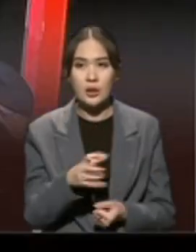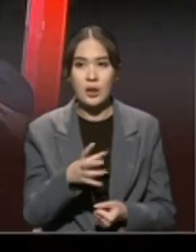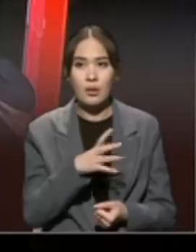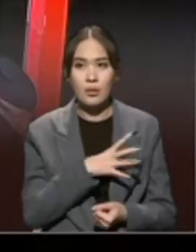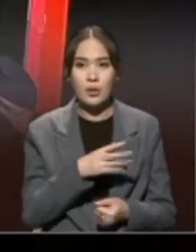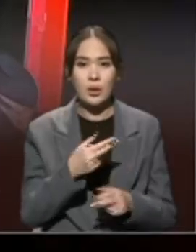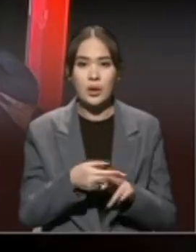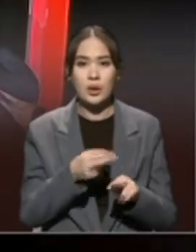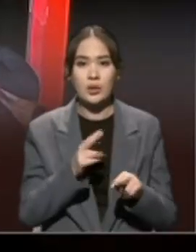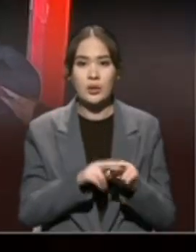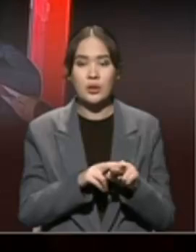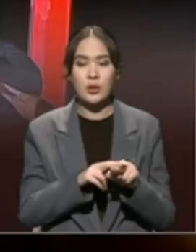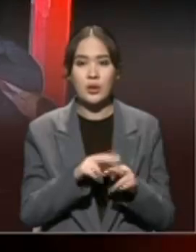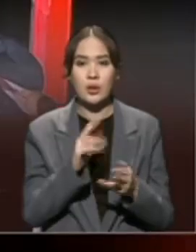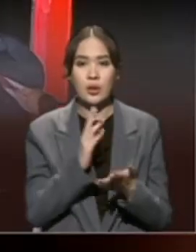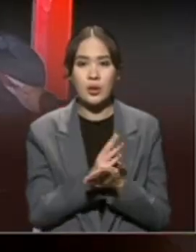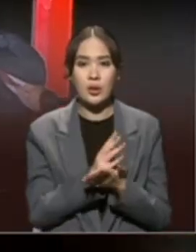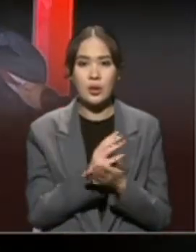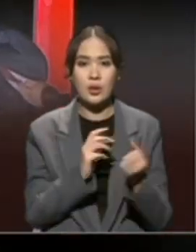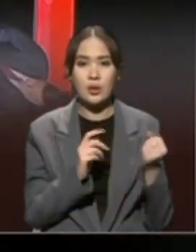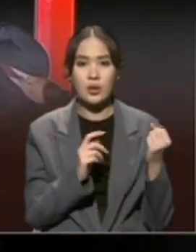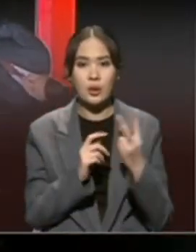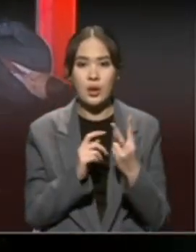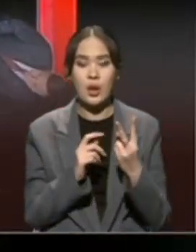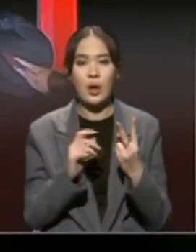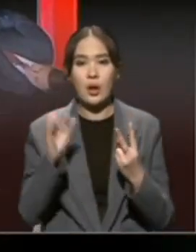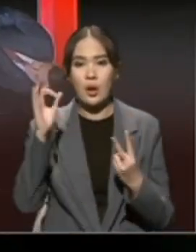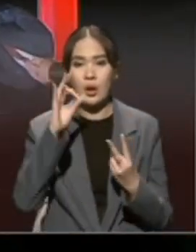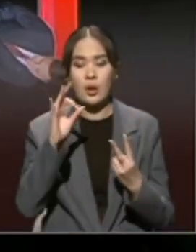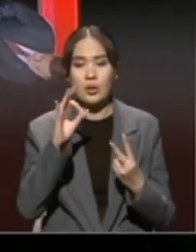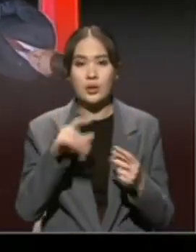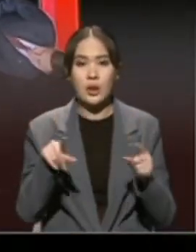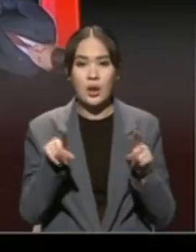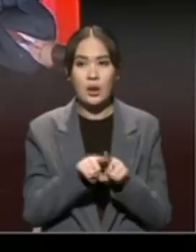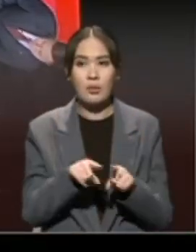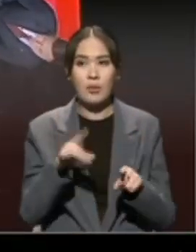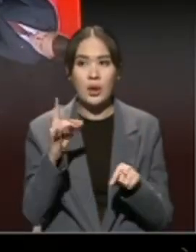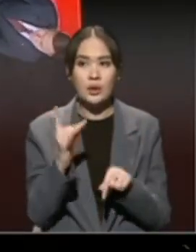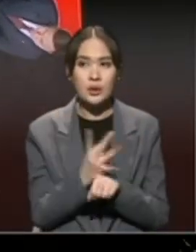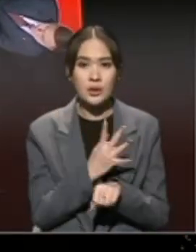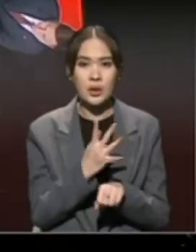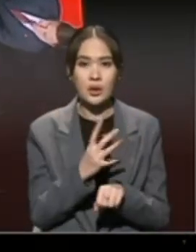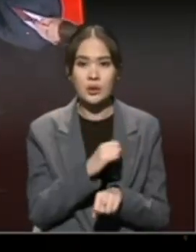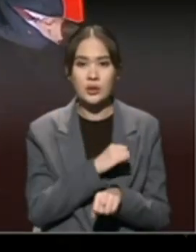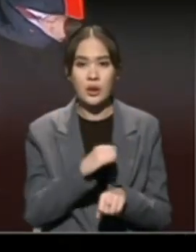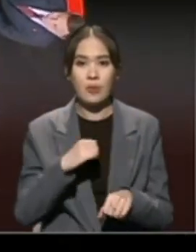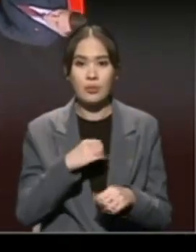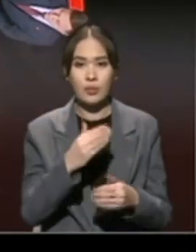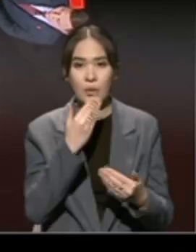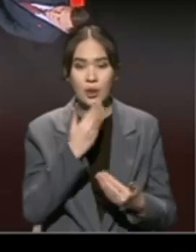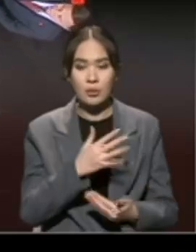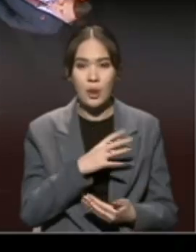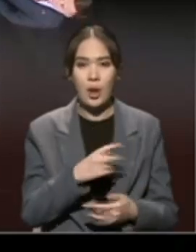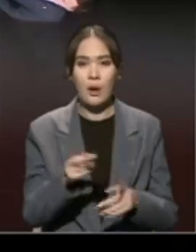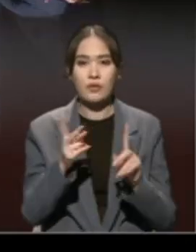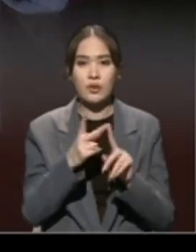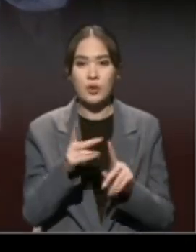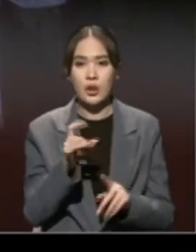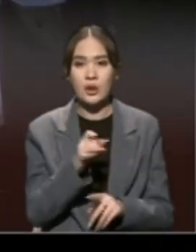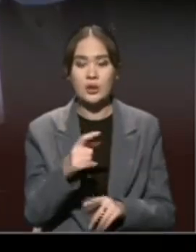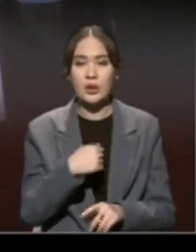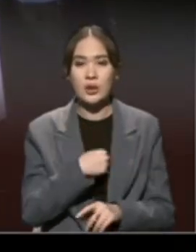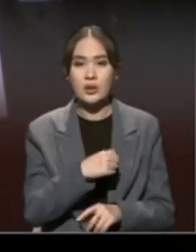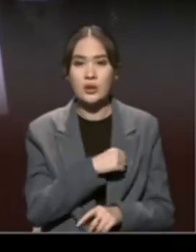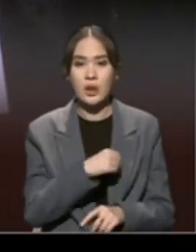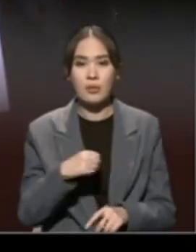Дәулет мырза аннуитет бар, дифференциал бар деген сияқты де. Мысалға, бір рет солай болды, өздері ұсынды, екінші ретте мен айттым. Аннуитет